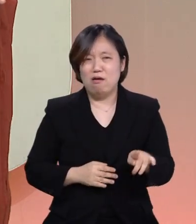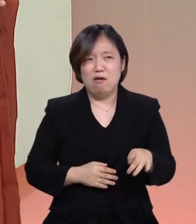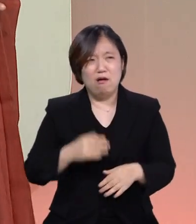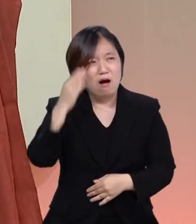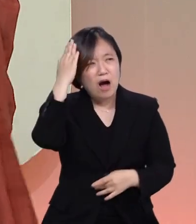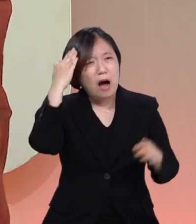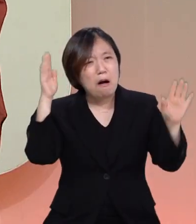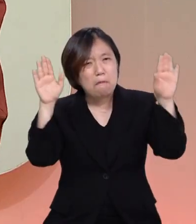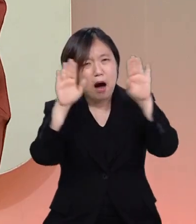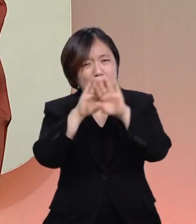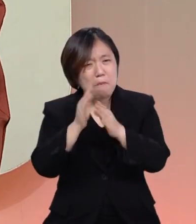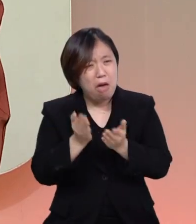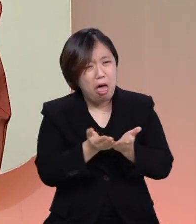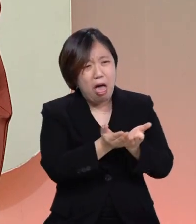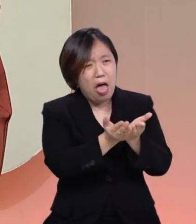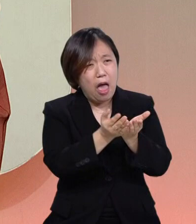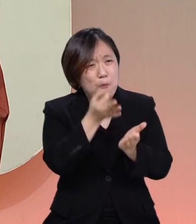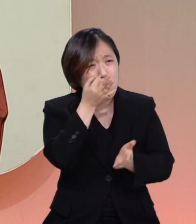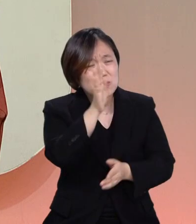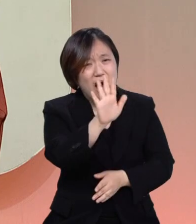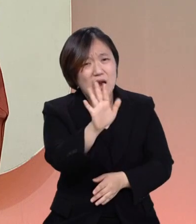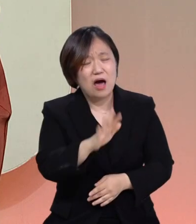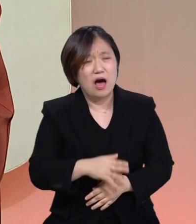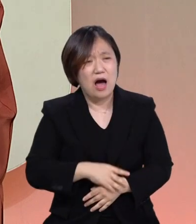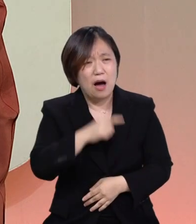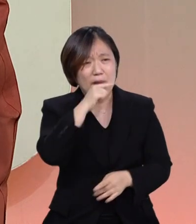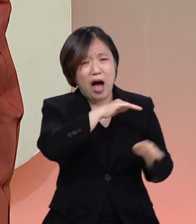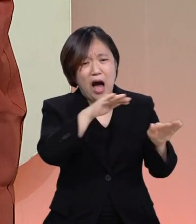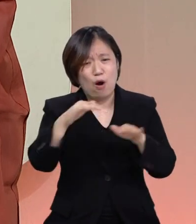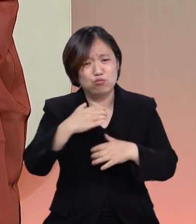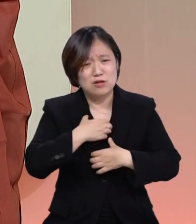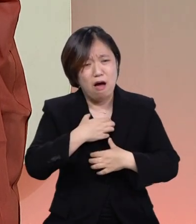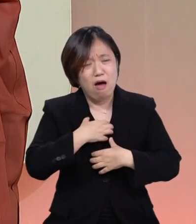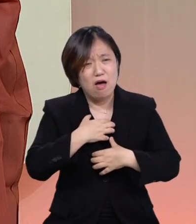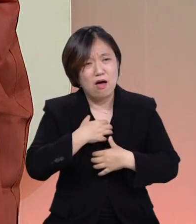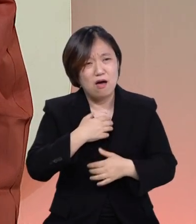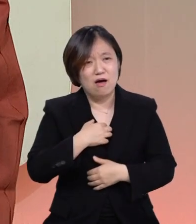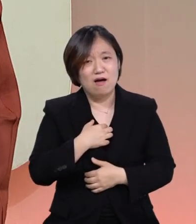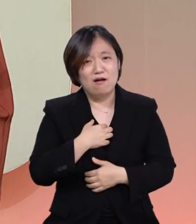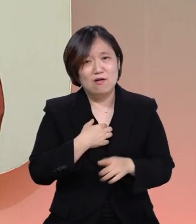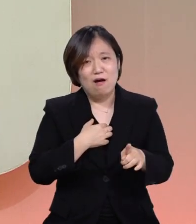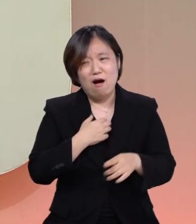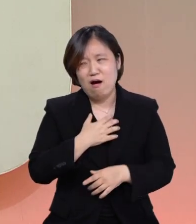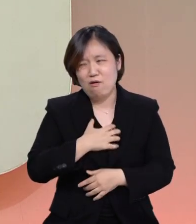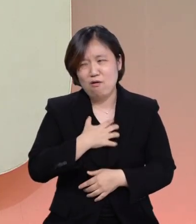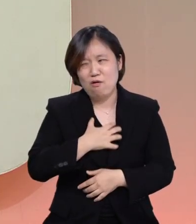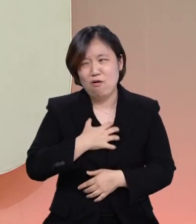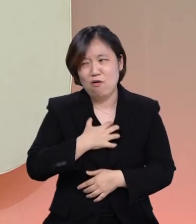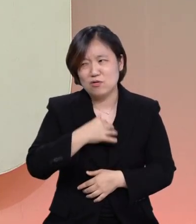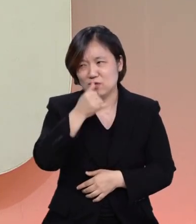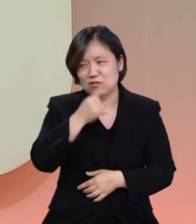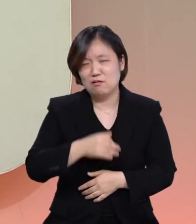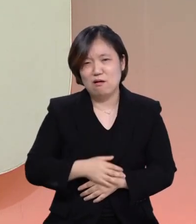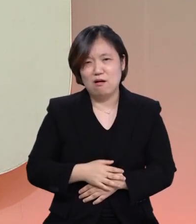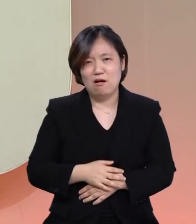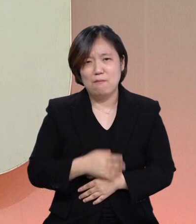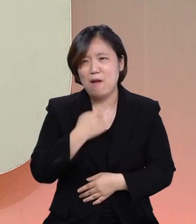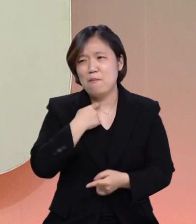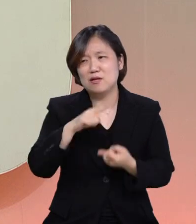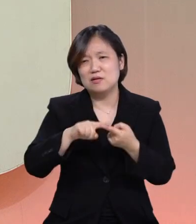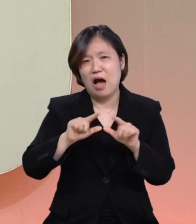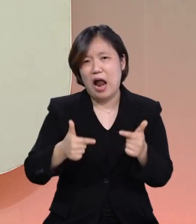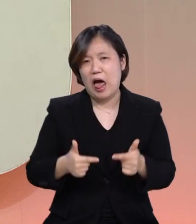또 밤에 이렇게 배 물고 이렇게 또 바닷길을 가면 또 위험하지 않습니까 그래서 좀 찝찝해서 마음에 안